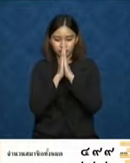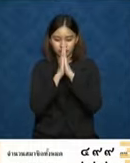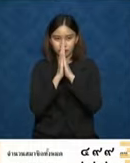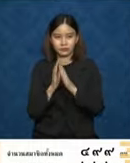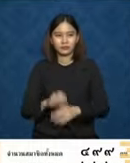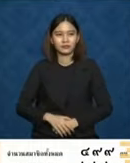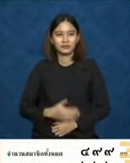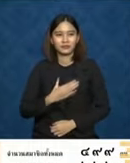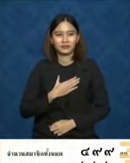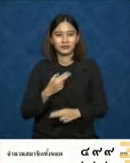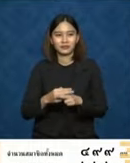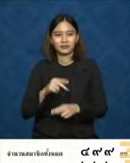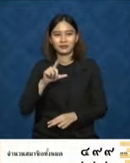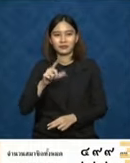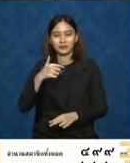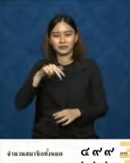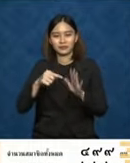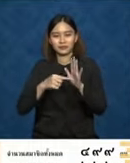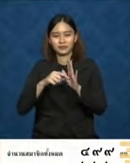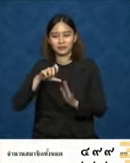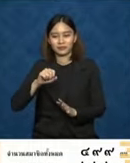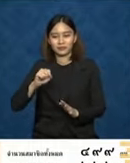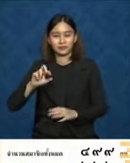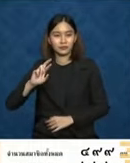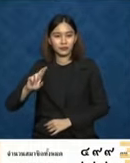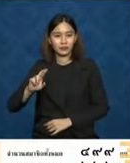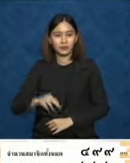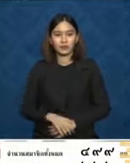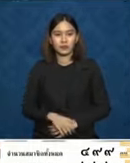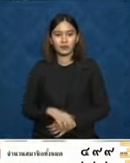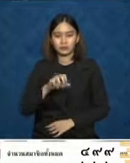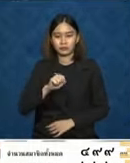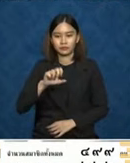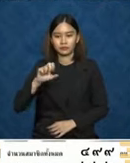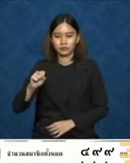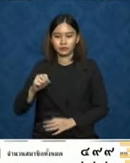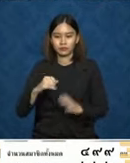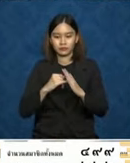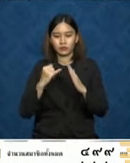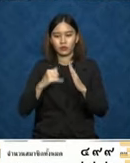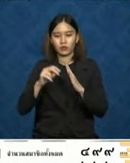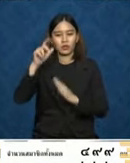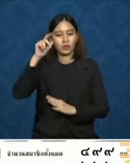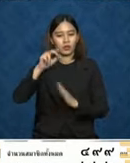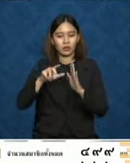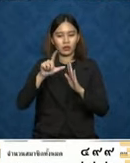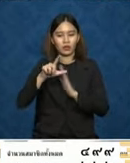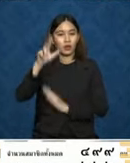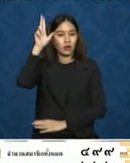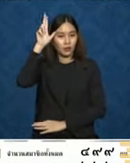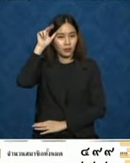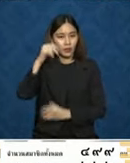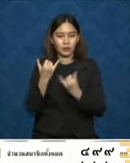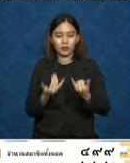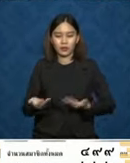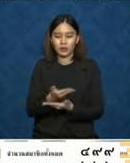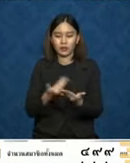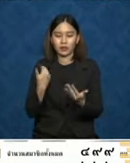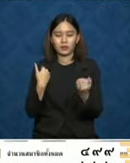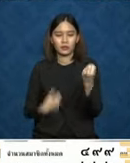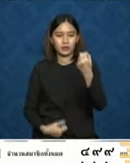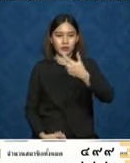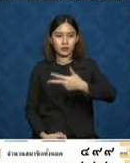เคารพค่ะดิฉันรภัสสรนิยะโมสถผู้แทนราษฎรจากจังหวัดลำปางวันนี้ดิฉันมีเรื่องมหารือท่านประธาน 3